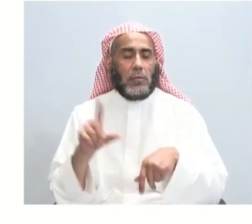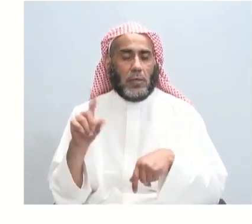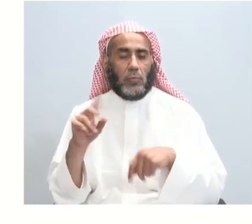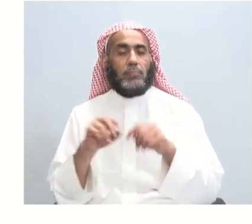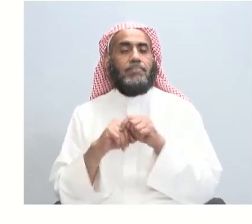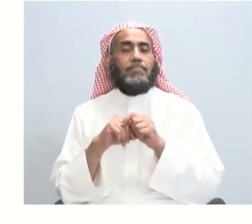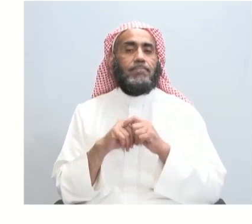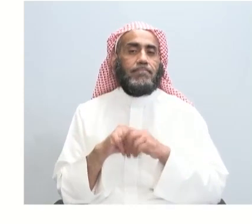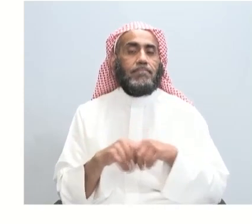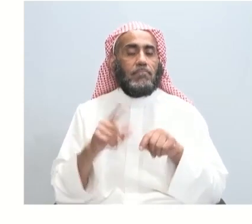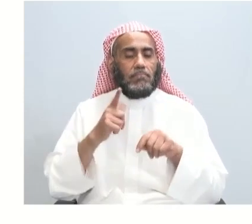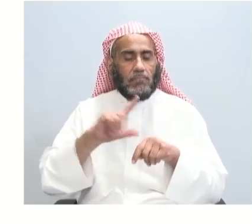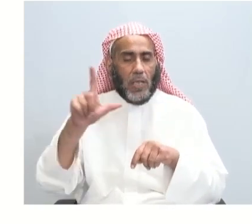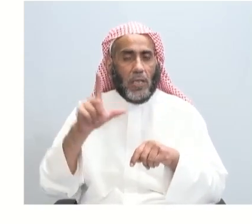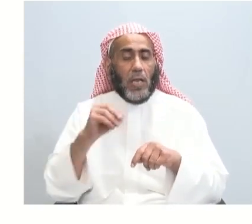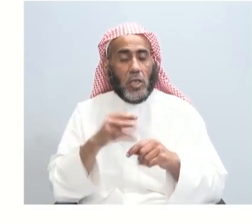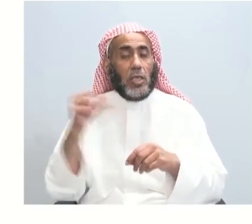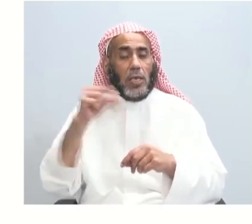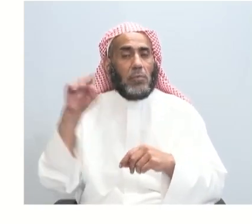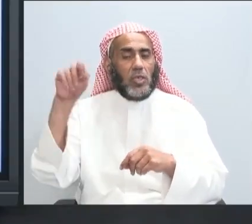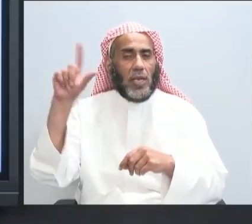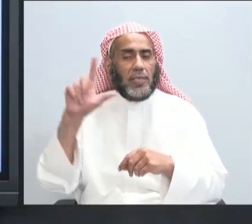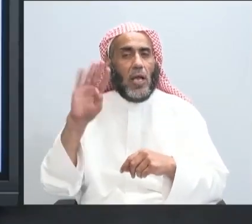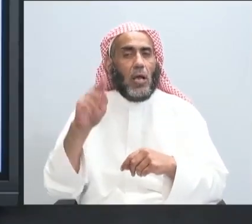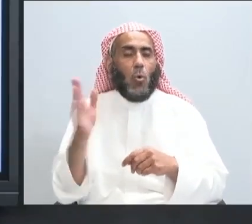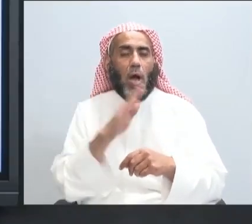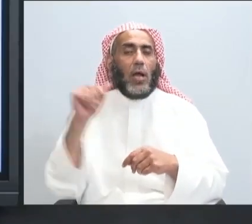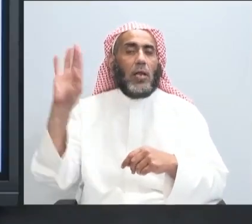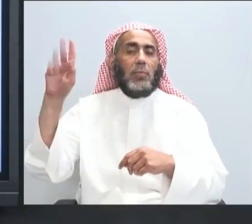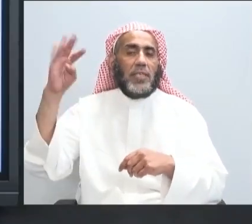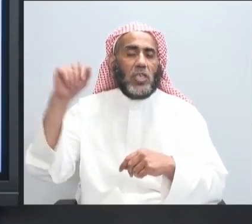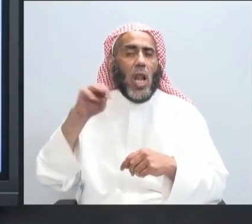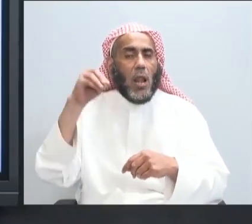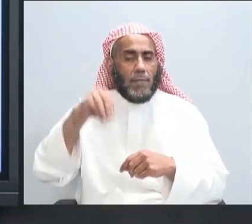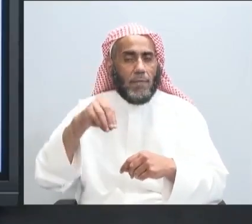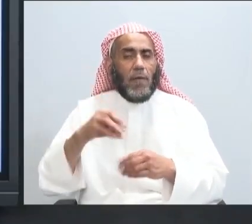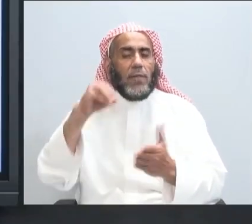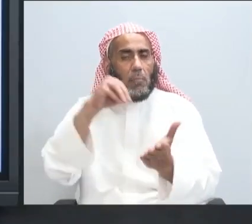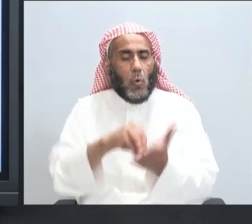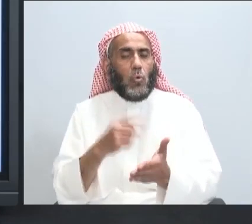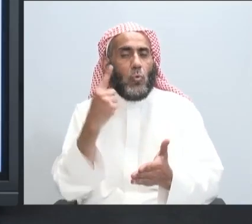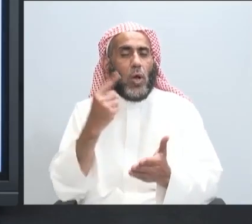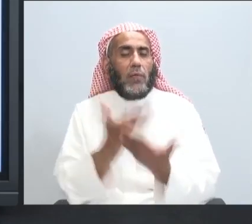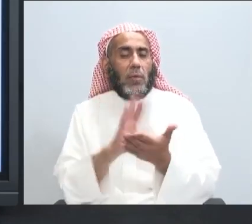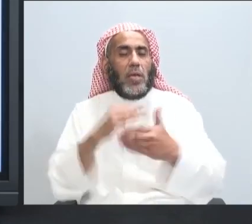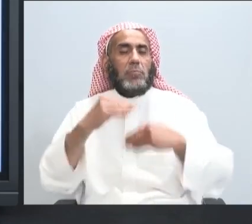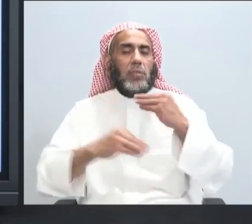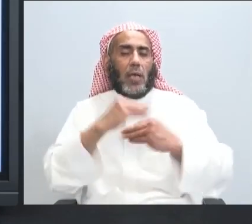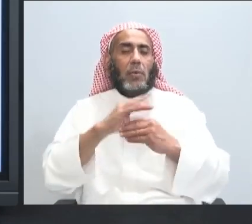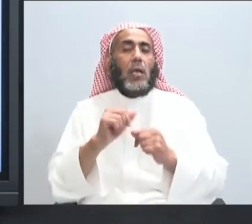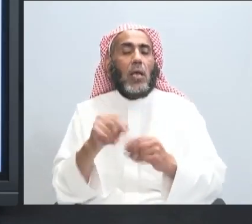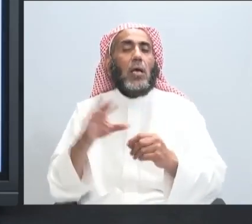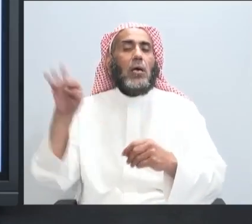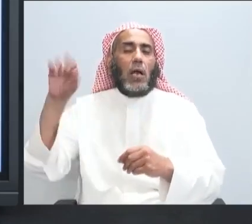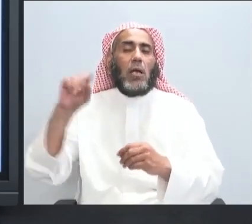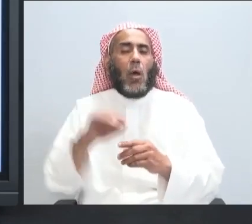أحسنتم، هنا صحيح، نجد كلمة جلسة وكلمة سجل مثلا في موضع واحد في معاجم التقليبات، وكذلك مثلا